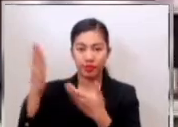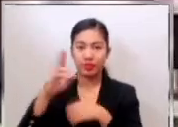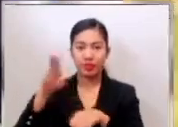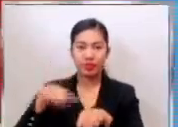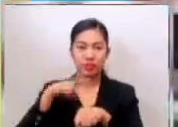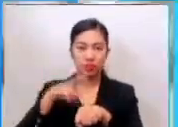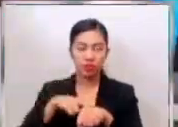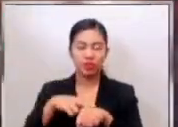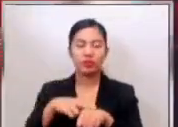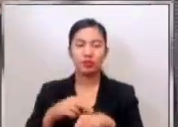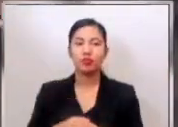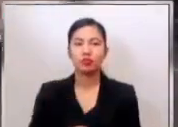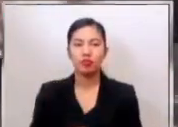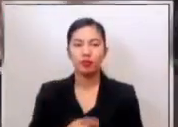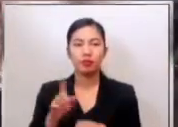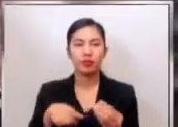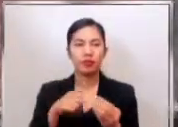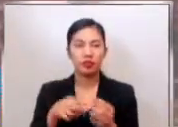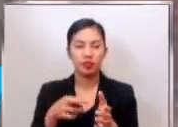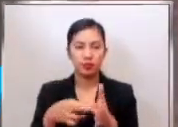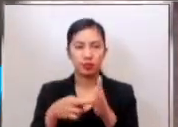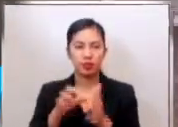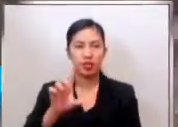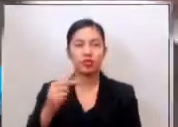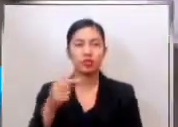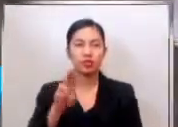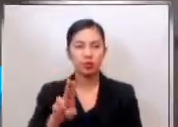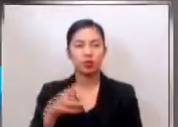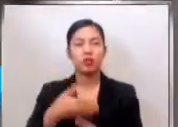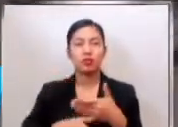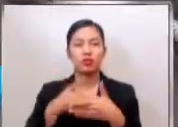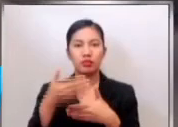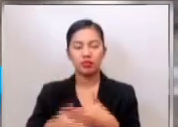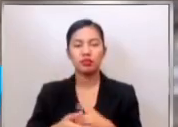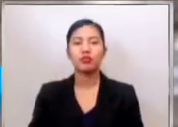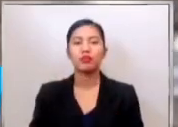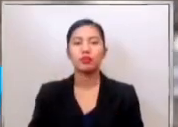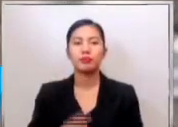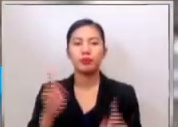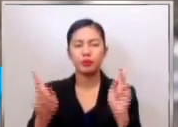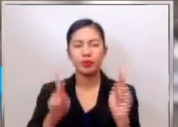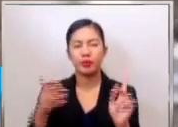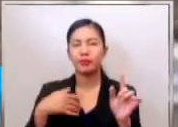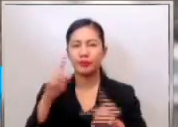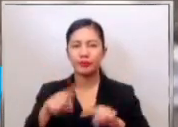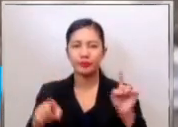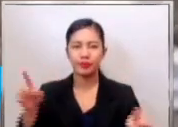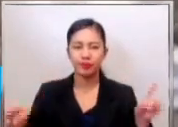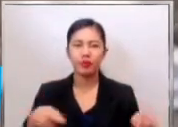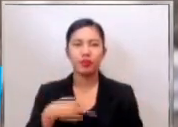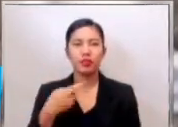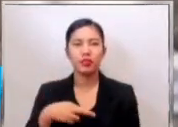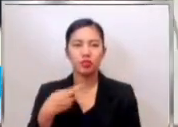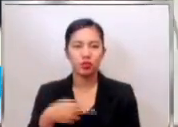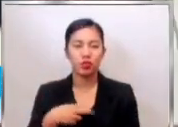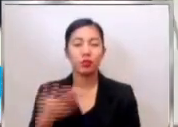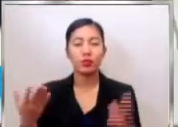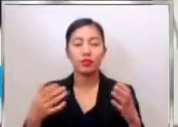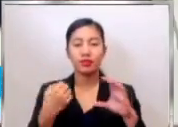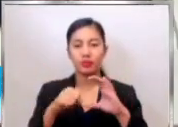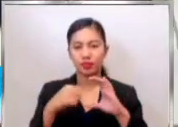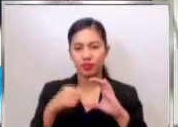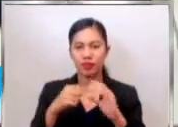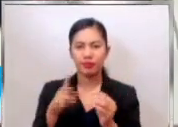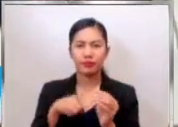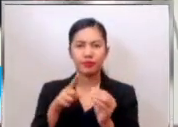LGU. Umani naman ang iba't ibang reaksyon mula sa mga residente ng Pili sa Camarines Sur ang rekomendasyon ng